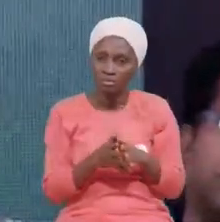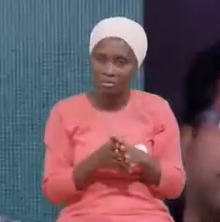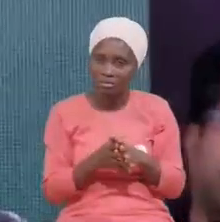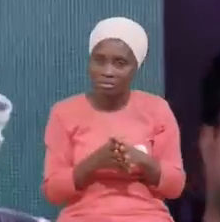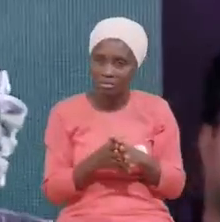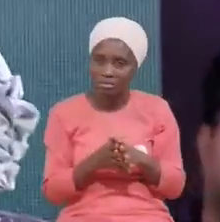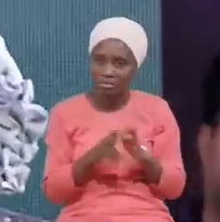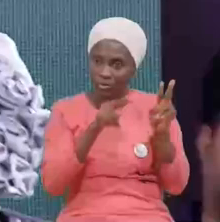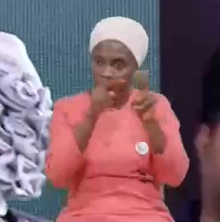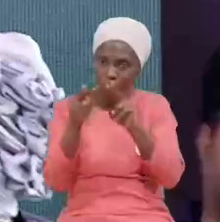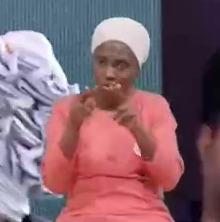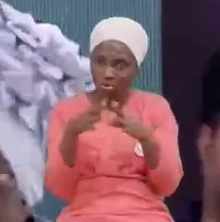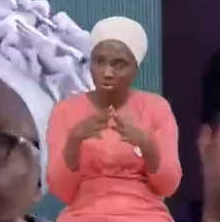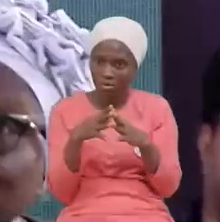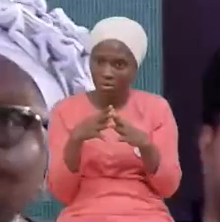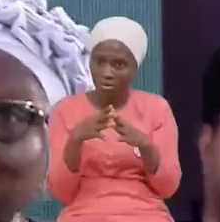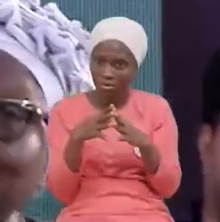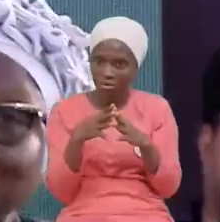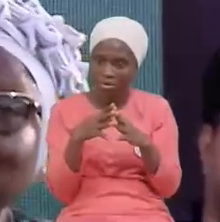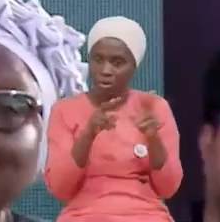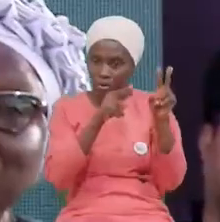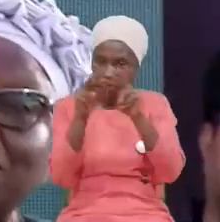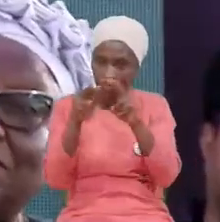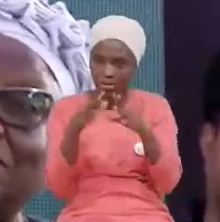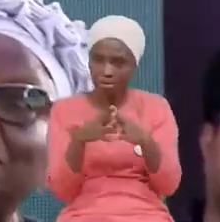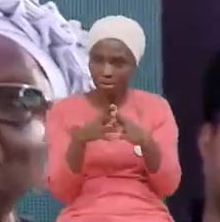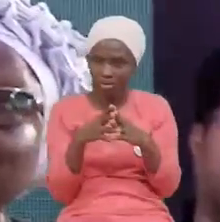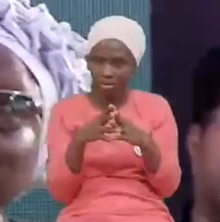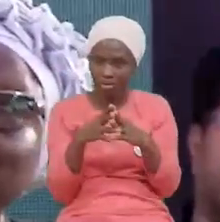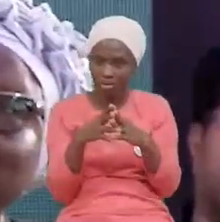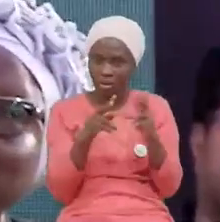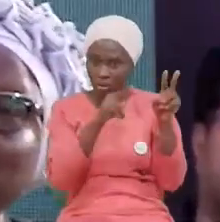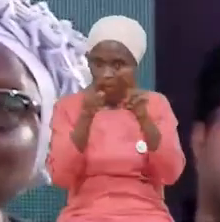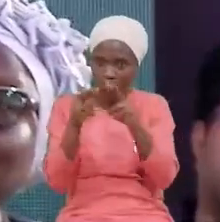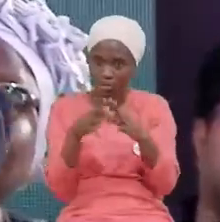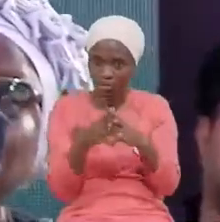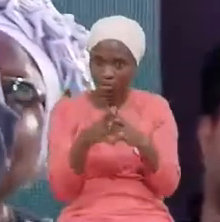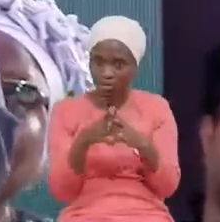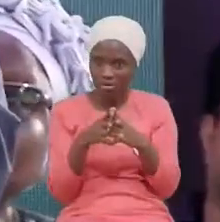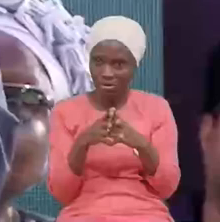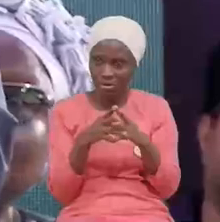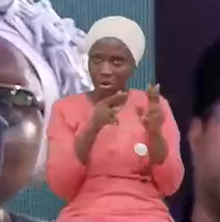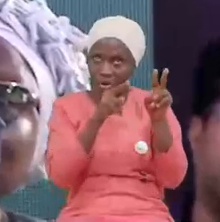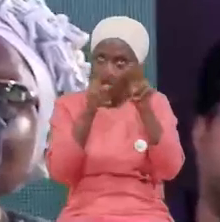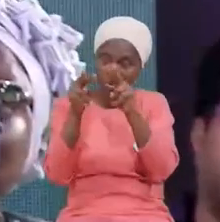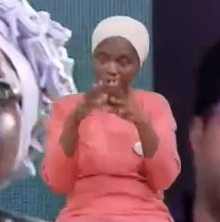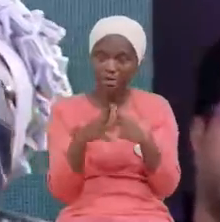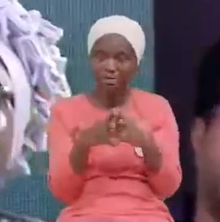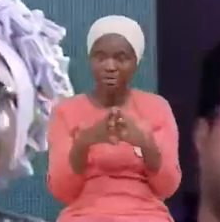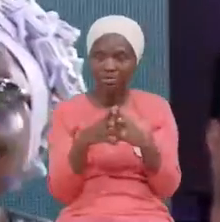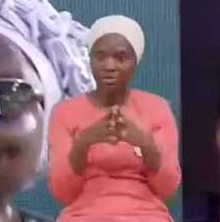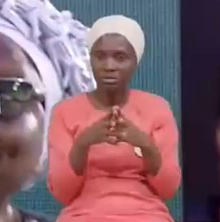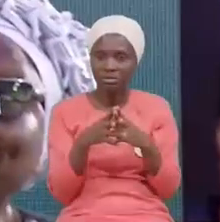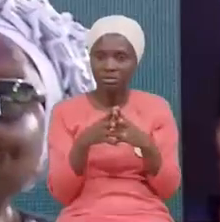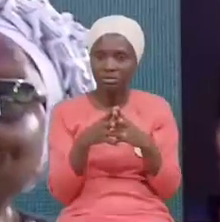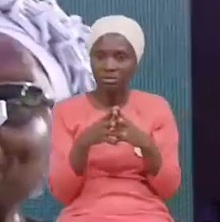Veille, veille, veille, veille, veille